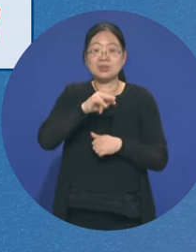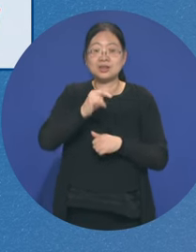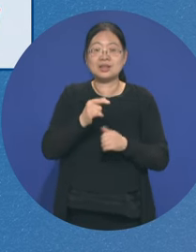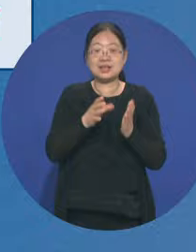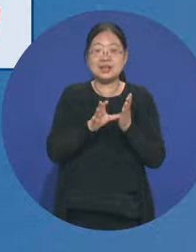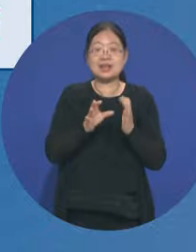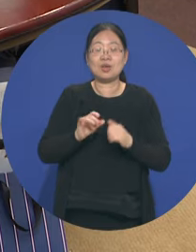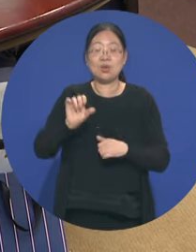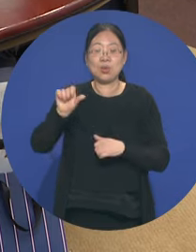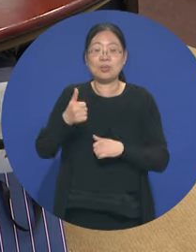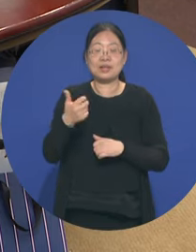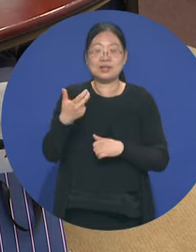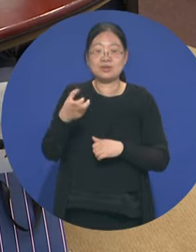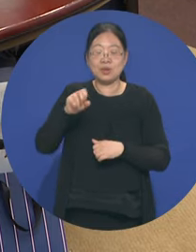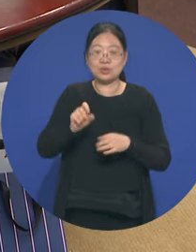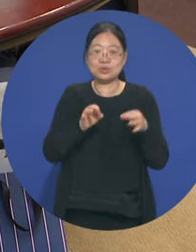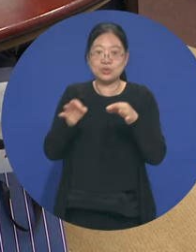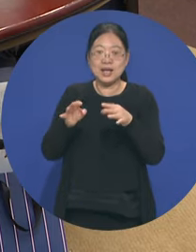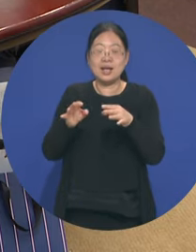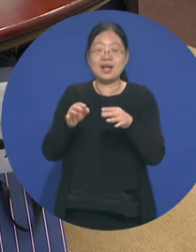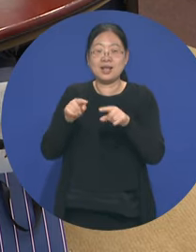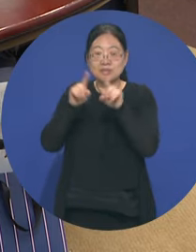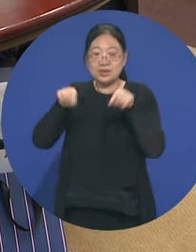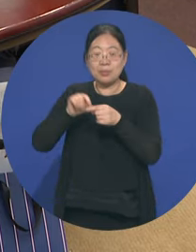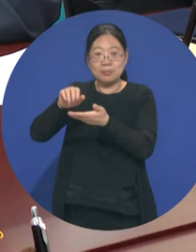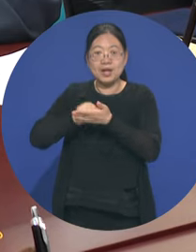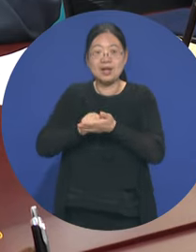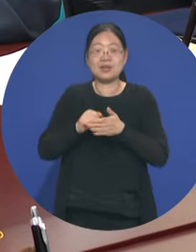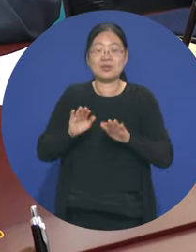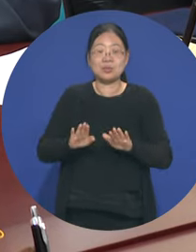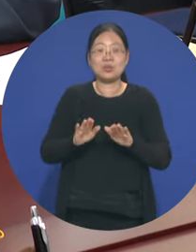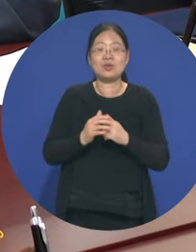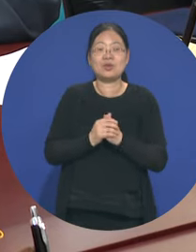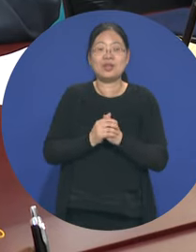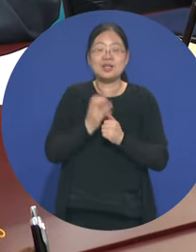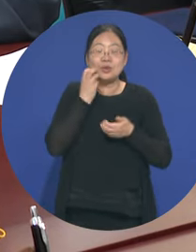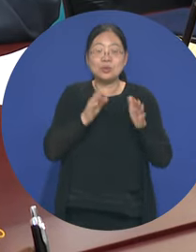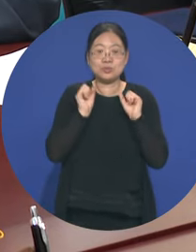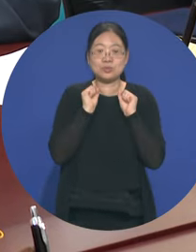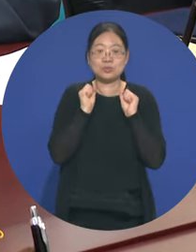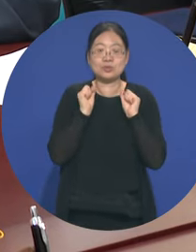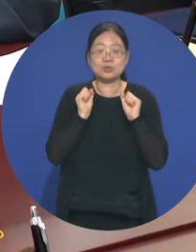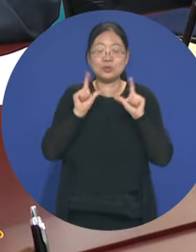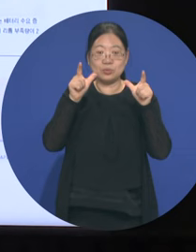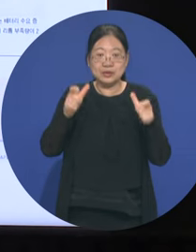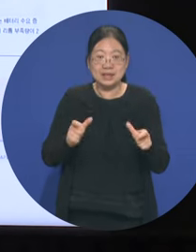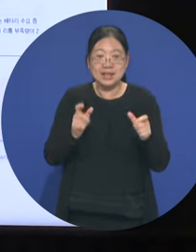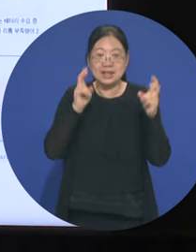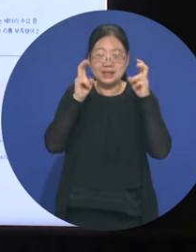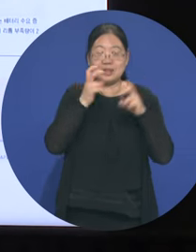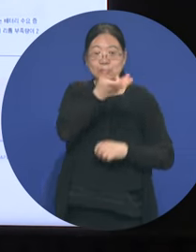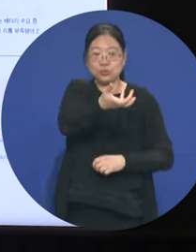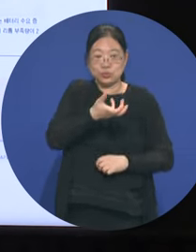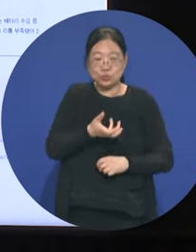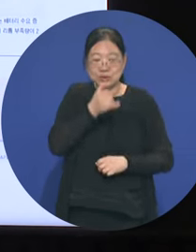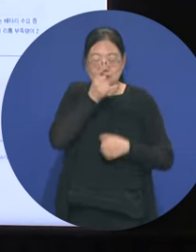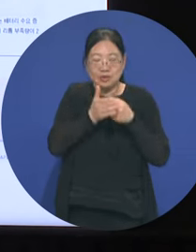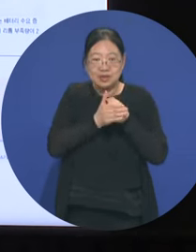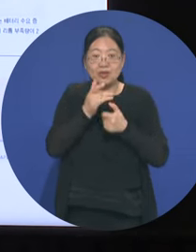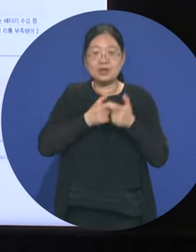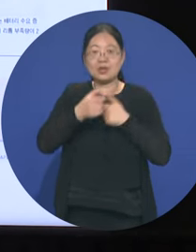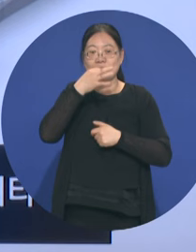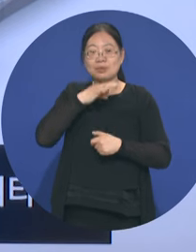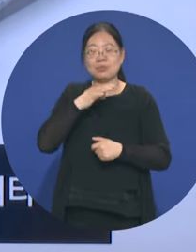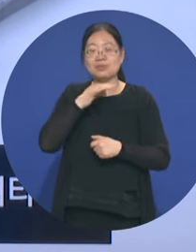의향서를 받았습니다. 이번 투자는 특히 준첩 규제로 어려움을 겪는 경기 북부와 동부 지역에 기업을 유치했다는 데 의미가